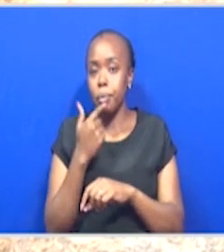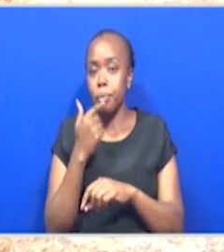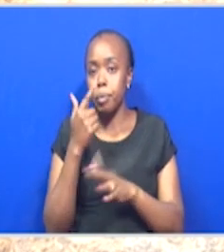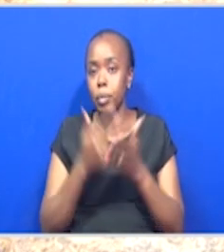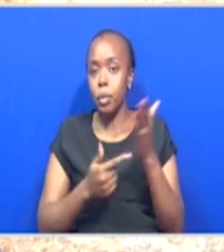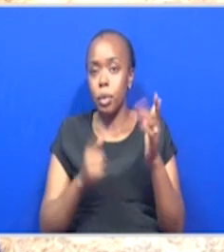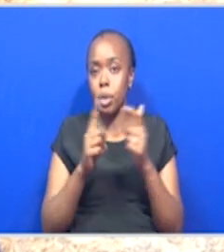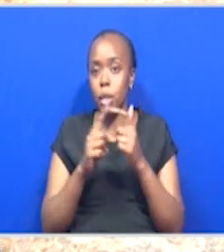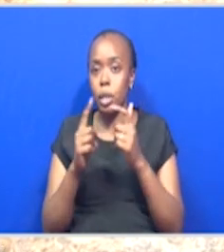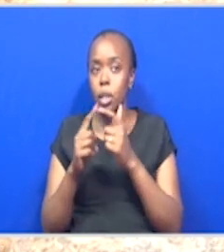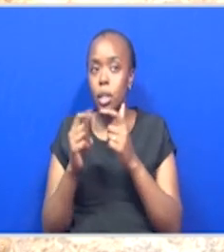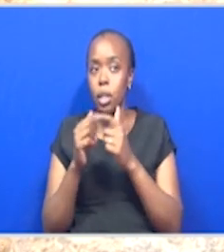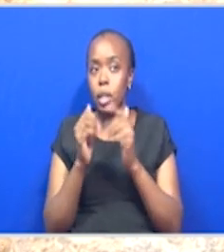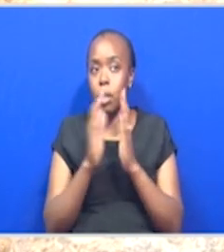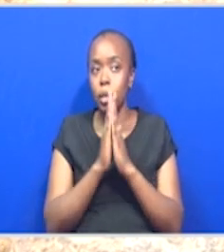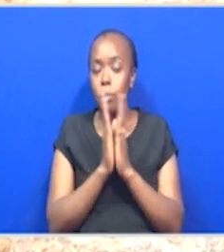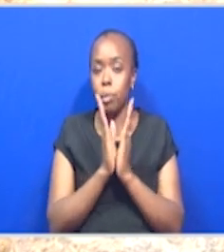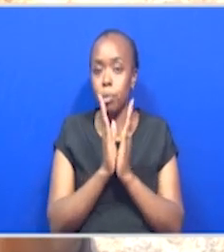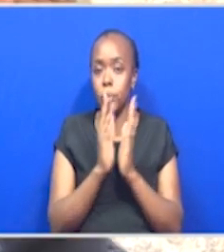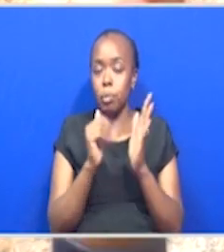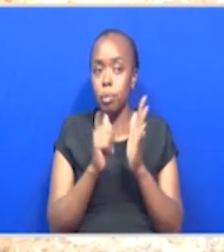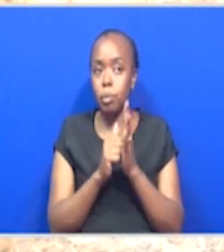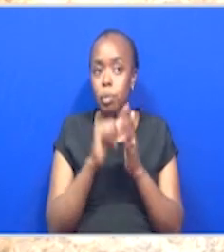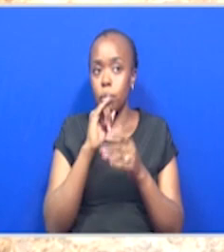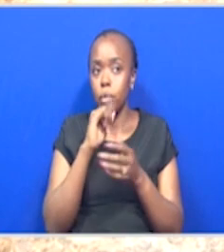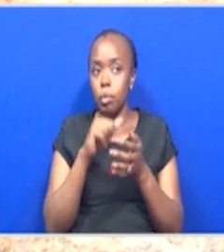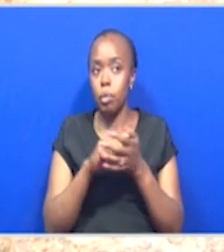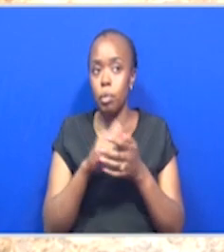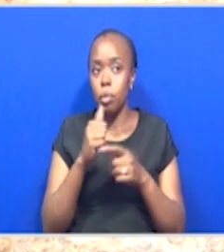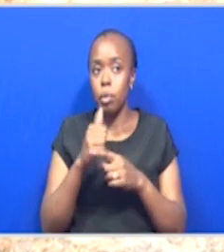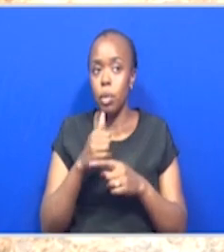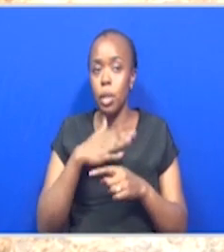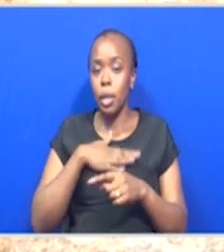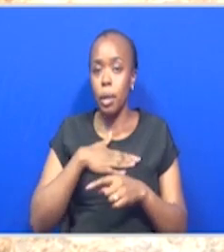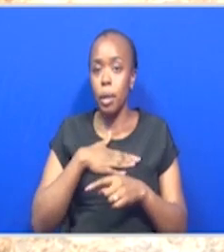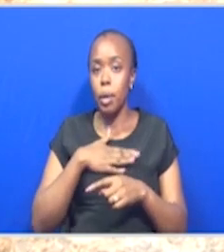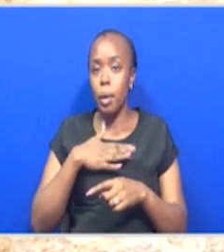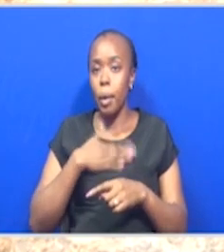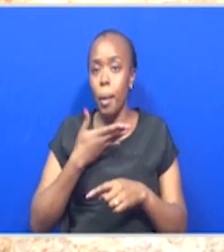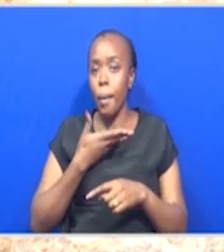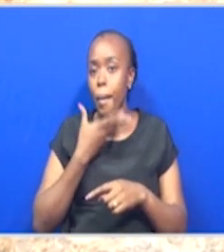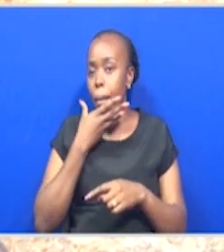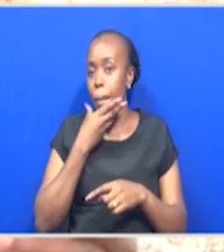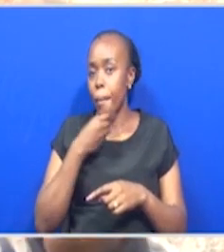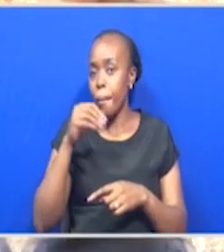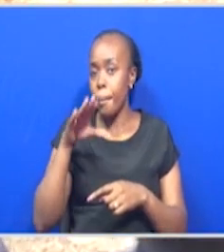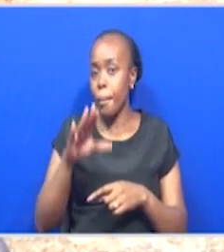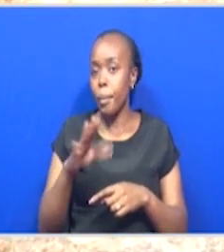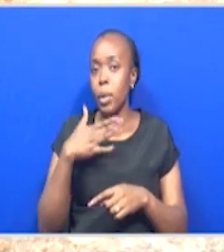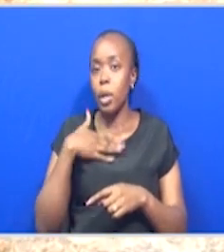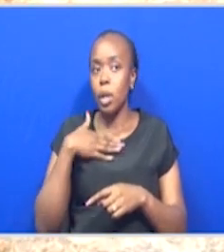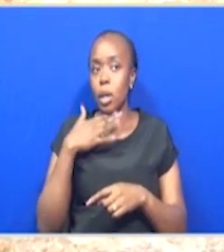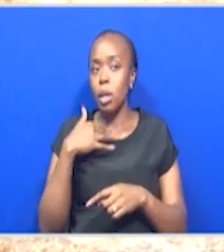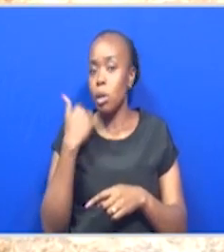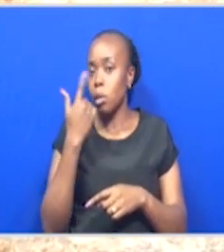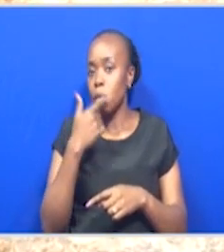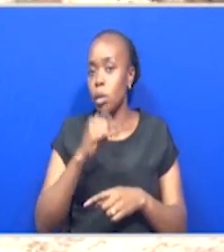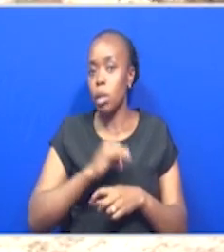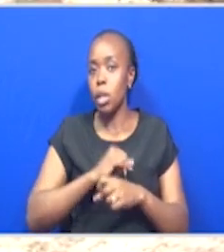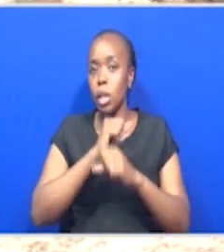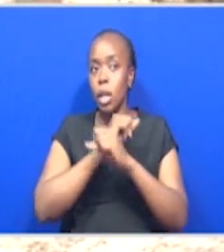kinachouma zaidi ni kuwapoteza vijana wangu wawili ambao niliwapenda